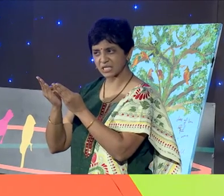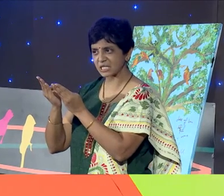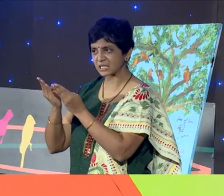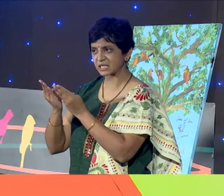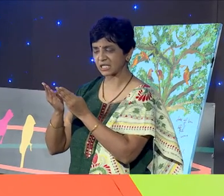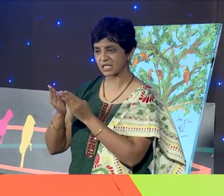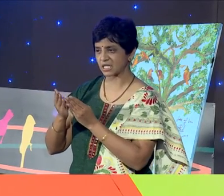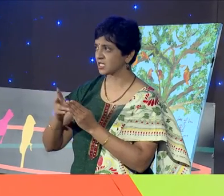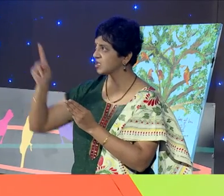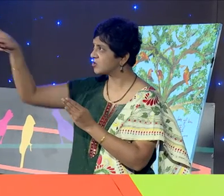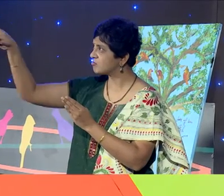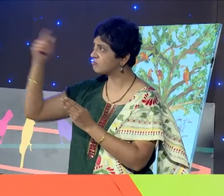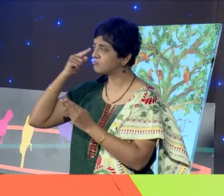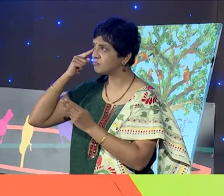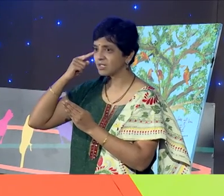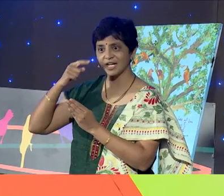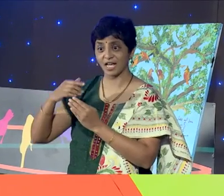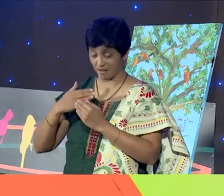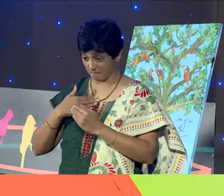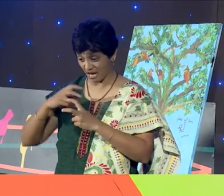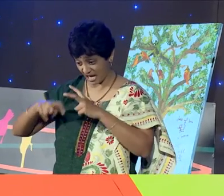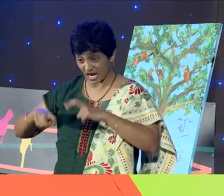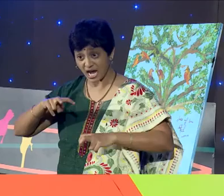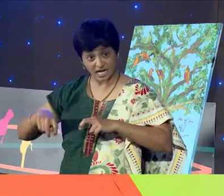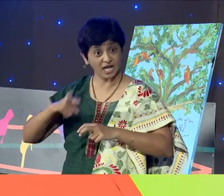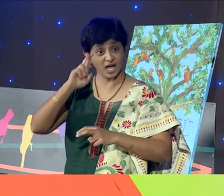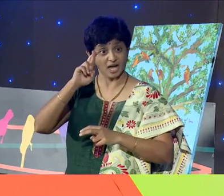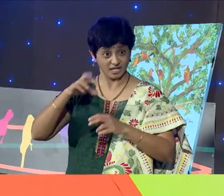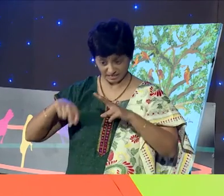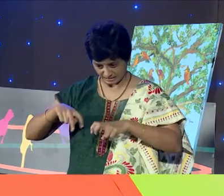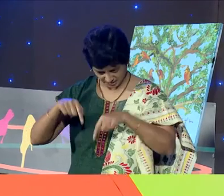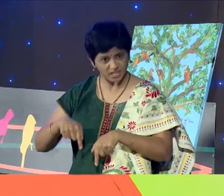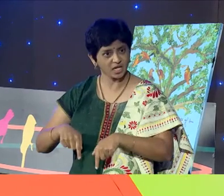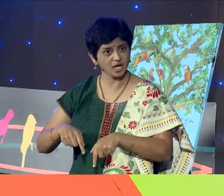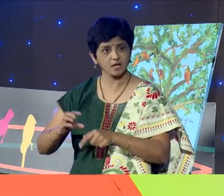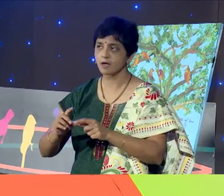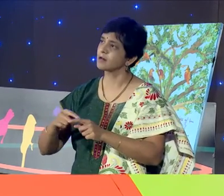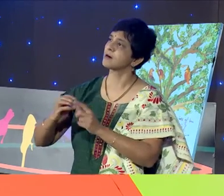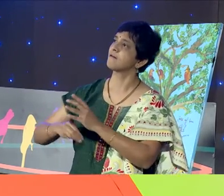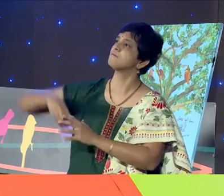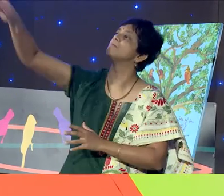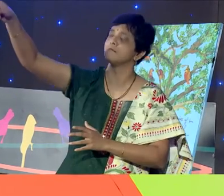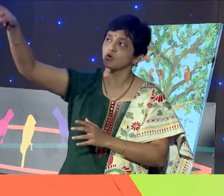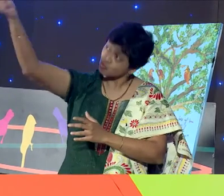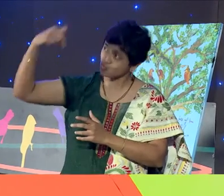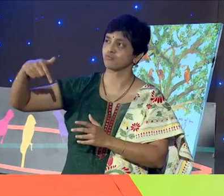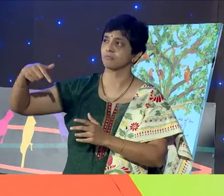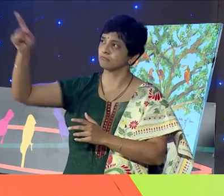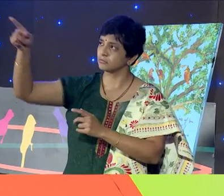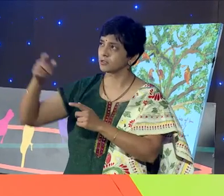R&D चाइना के किसी उस गांव में हो रहा होगा। और दोस्तों आज इतना बड़ा